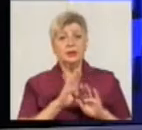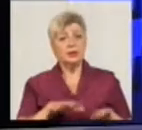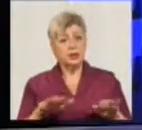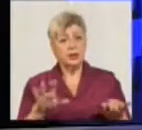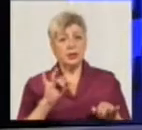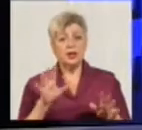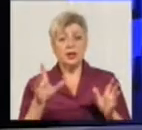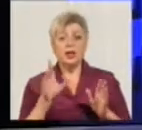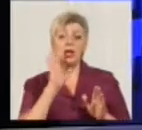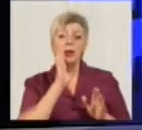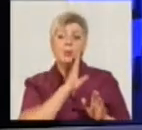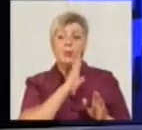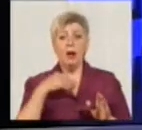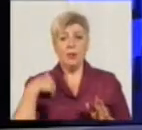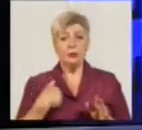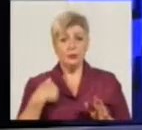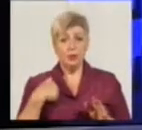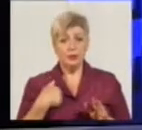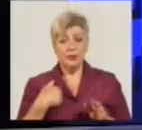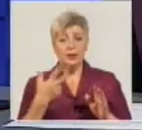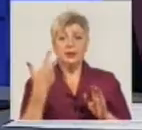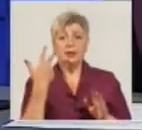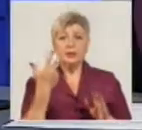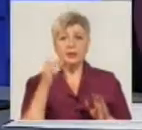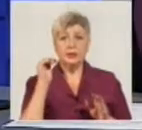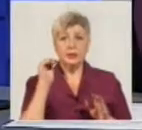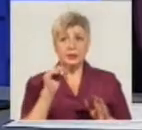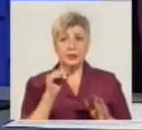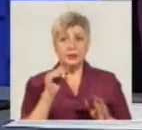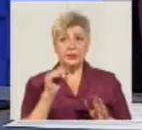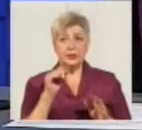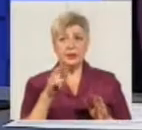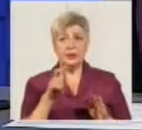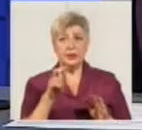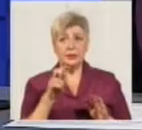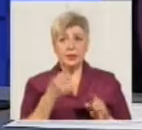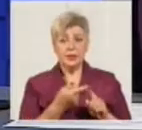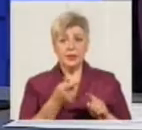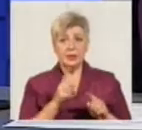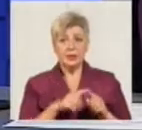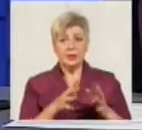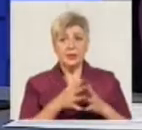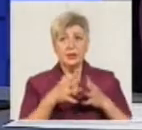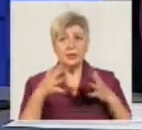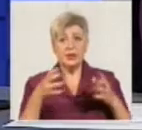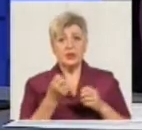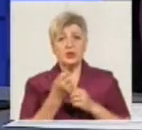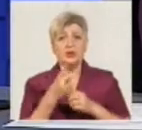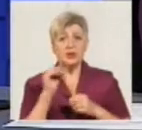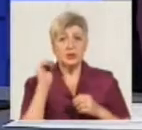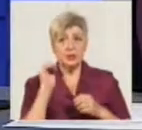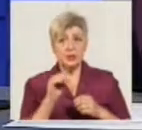Це пенсія 3200 військова по втраті годувальника. Це більше 12 тисяч, але